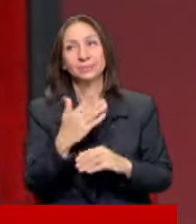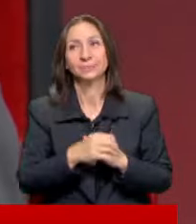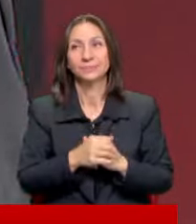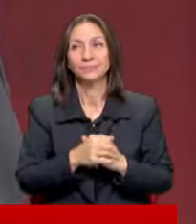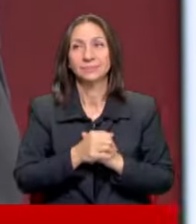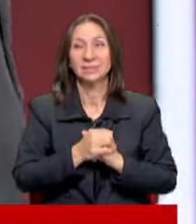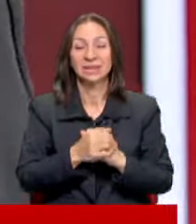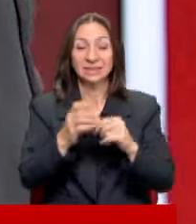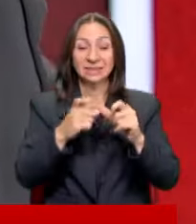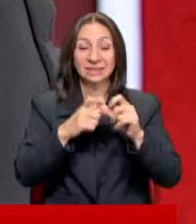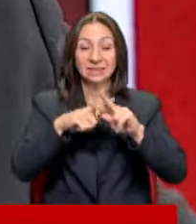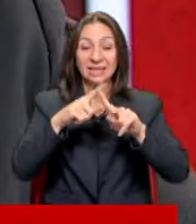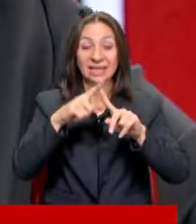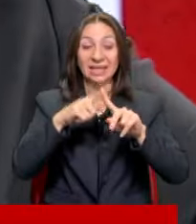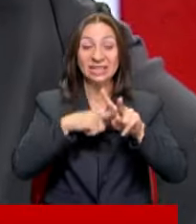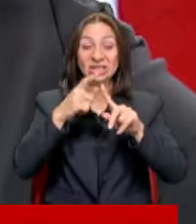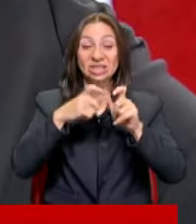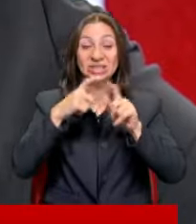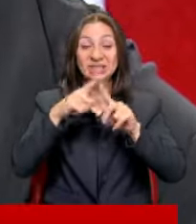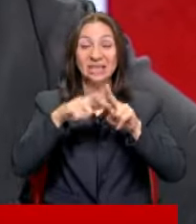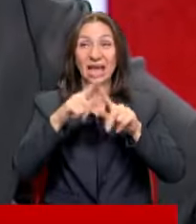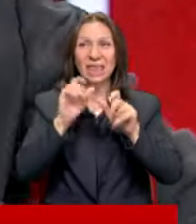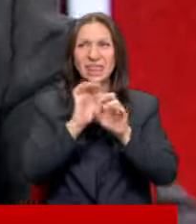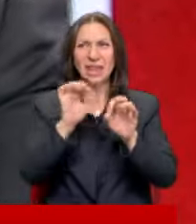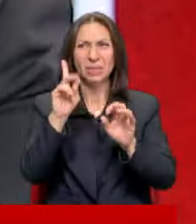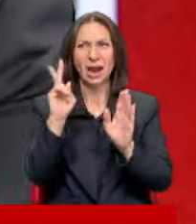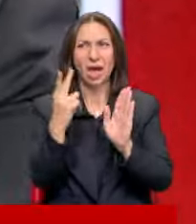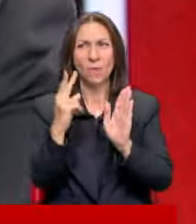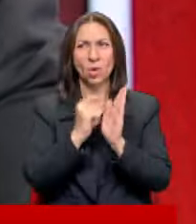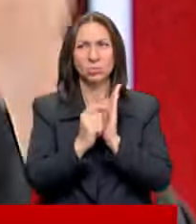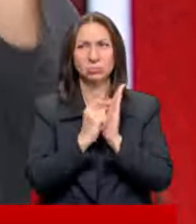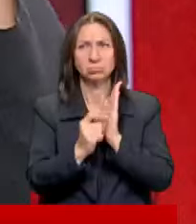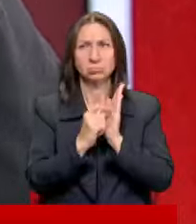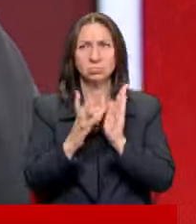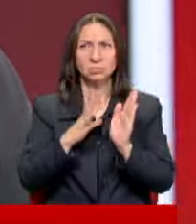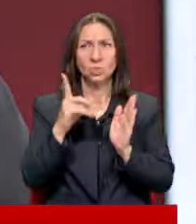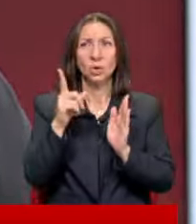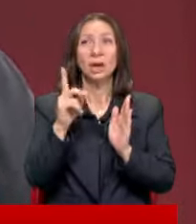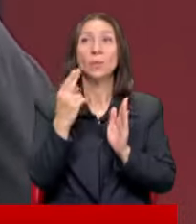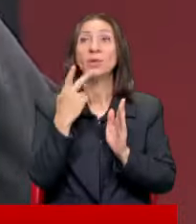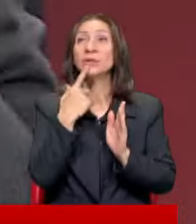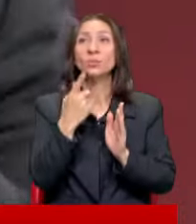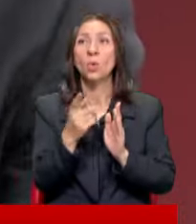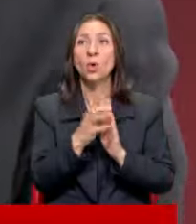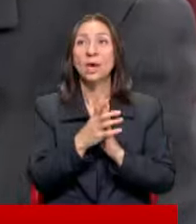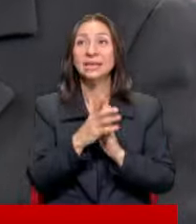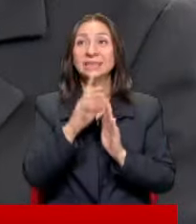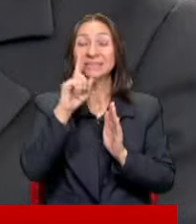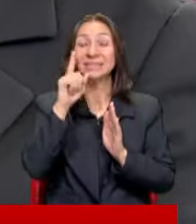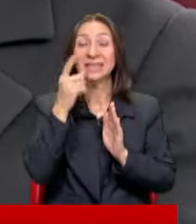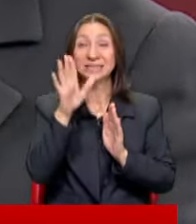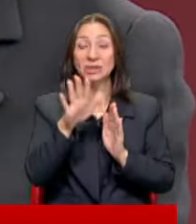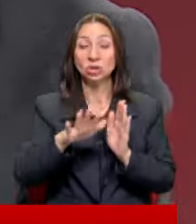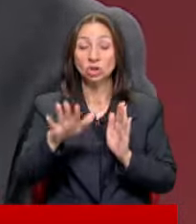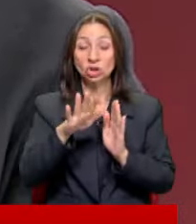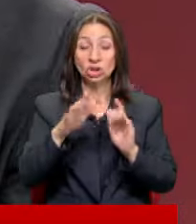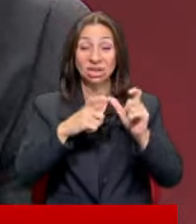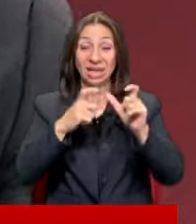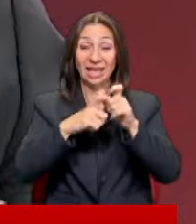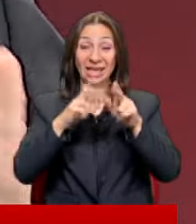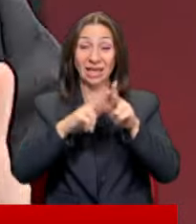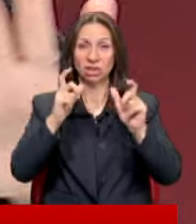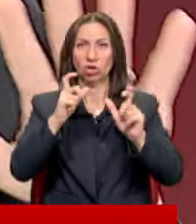bakın Sayıştay çok net bir şekilde bir rapor hazırladı Geçtiğimiz günlerde Nedir o rapor diyor ki sadece Sosyal Güvenlik